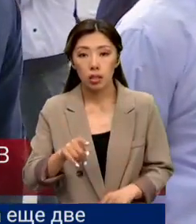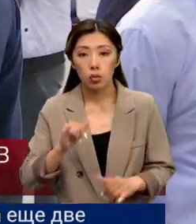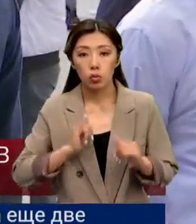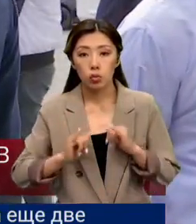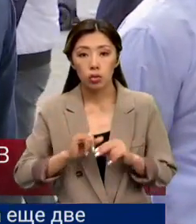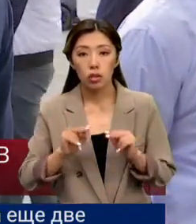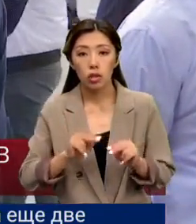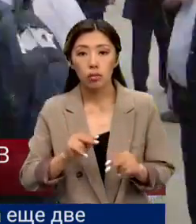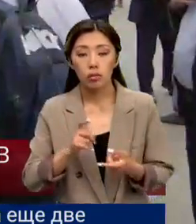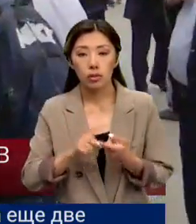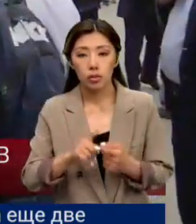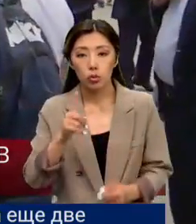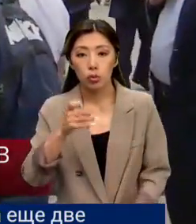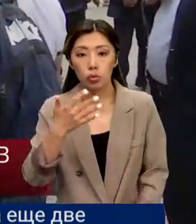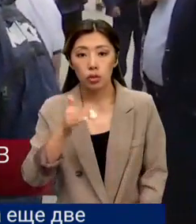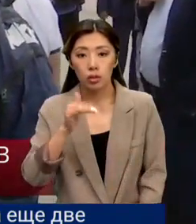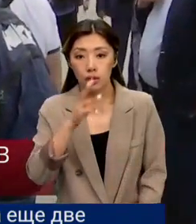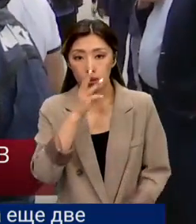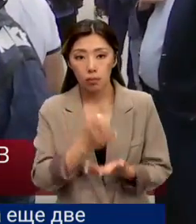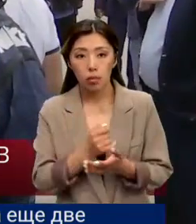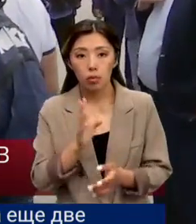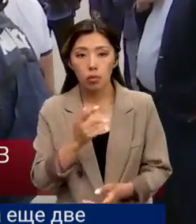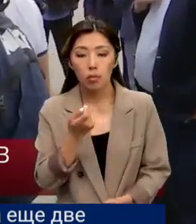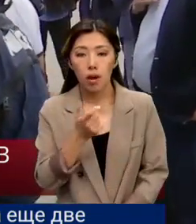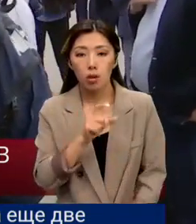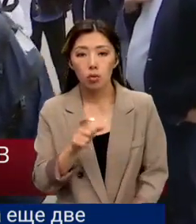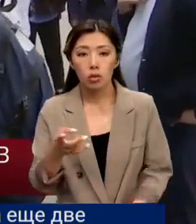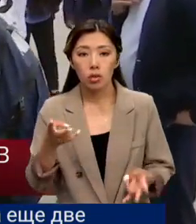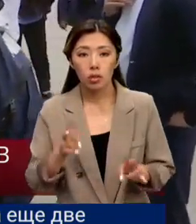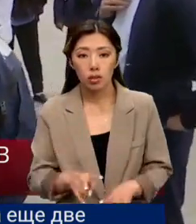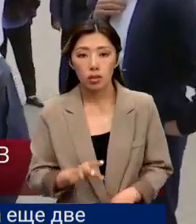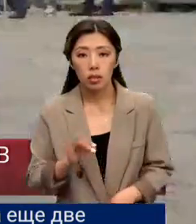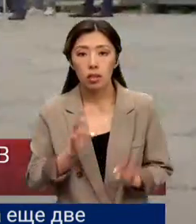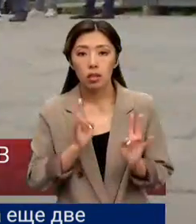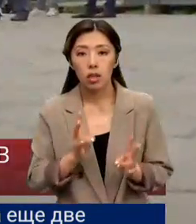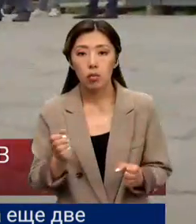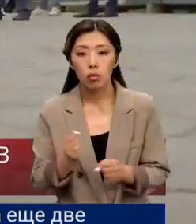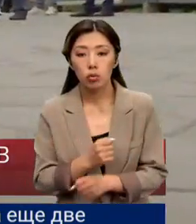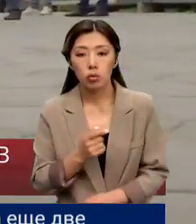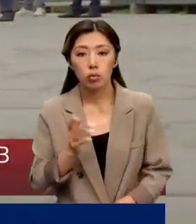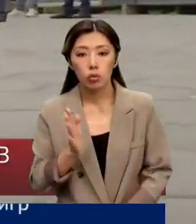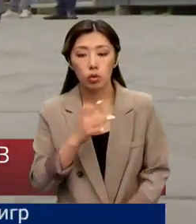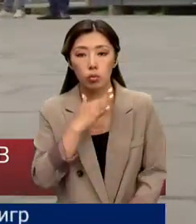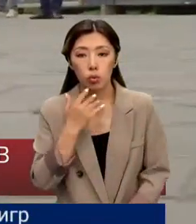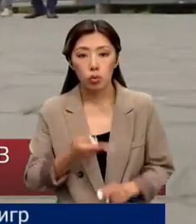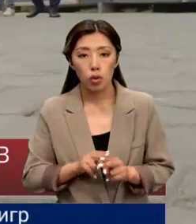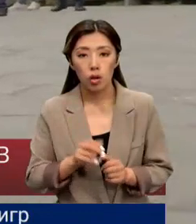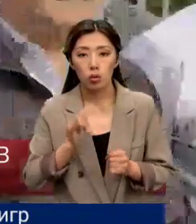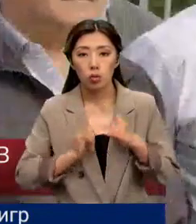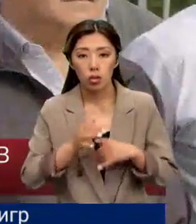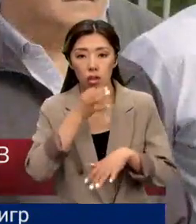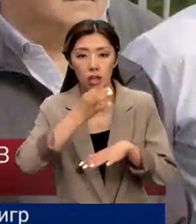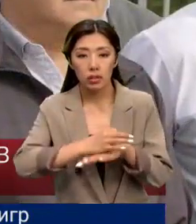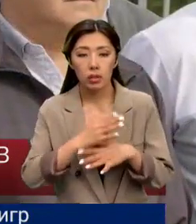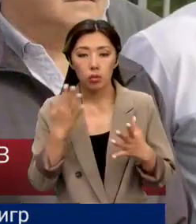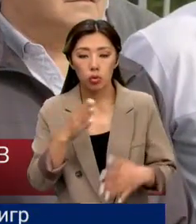за 150 тысяч тенге останутся лишь единицы. При этом травматизм на уроках повысится. Не каждый учитель готов взять на себя такую